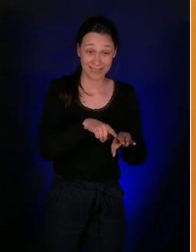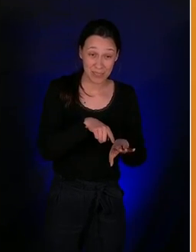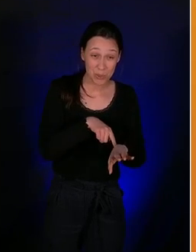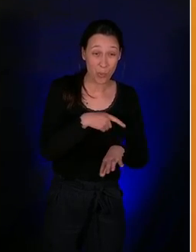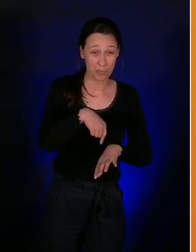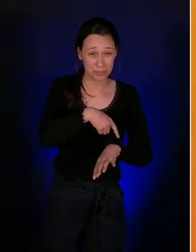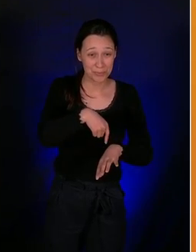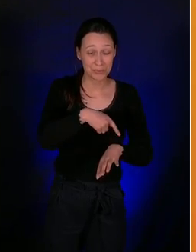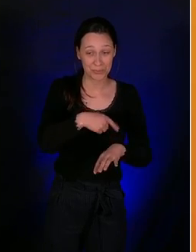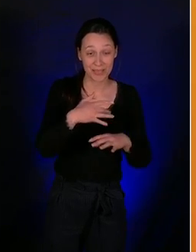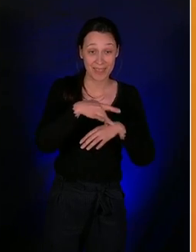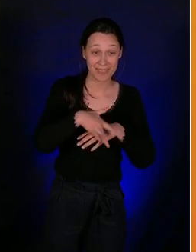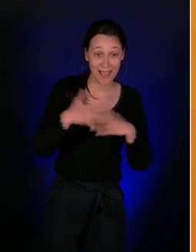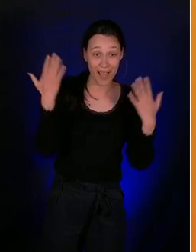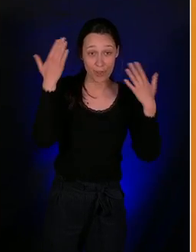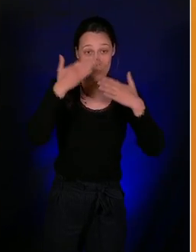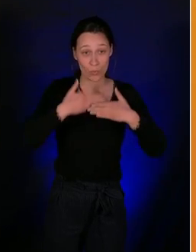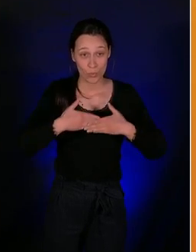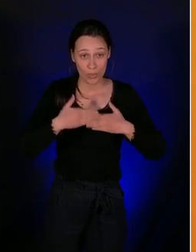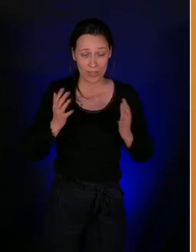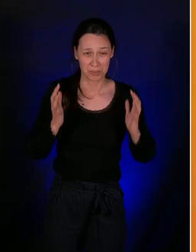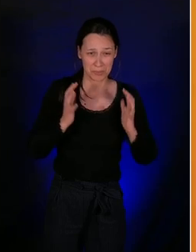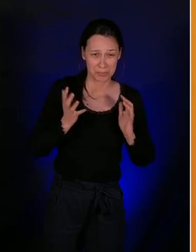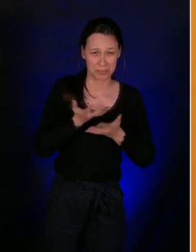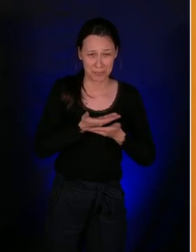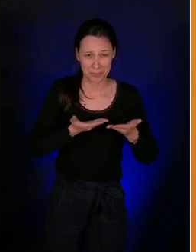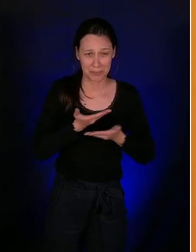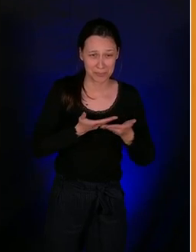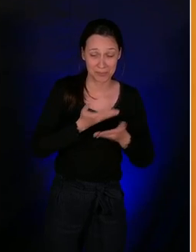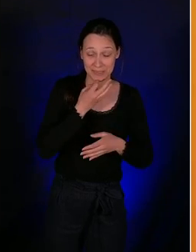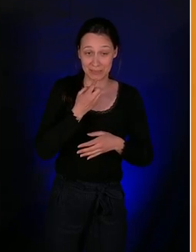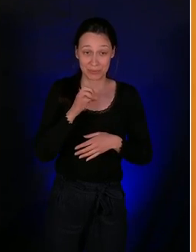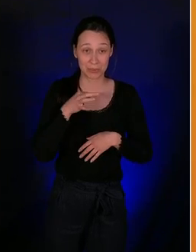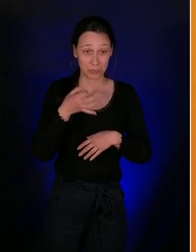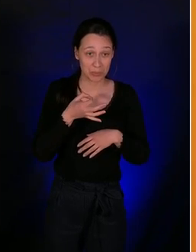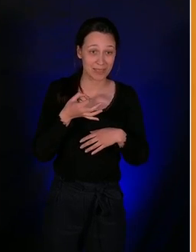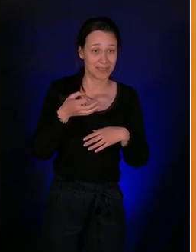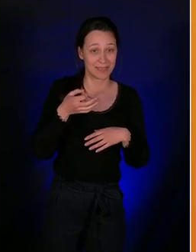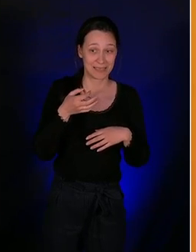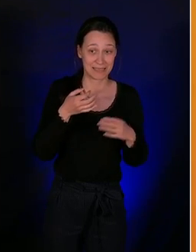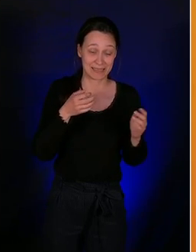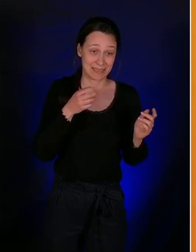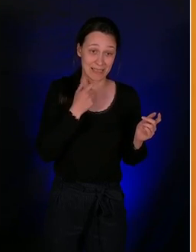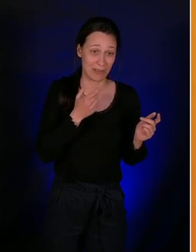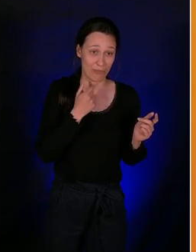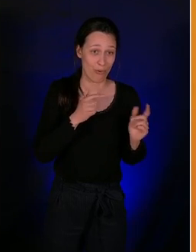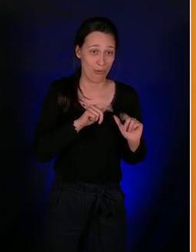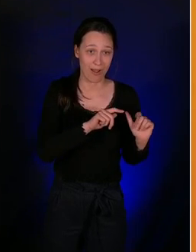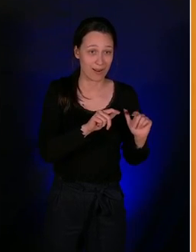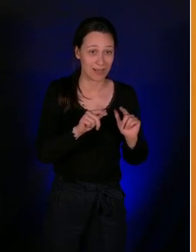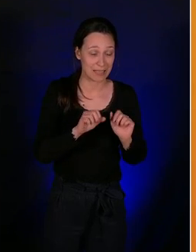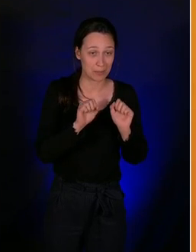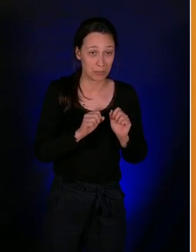on peut aussi avoir des imperfections. Il faut excuser parfois